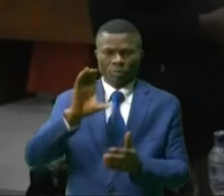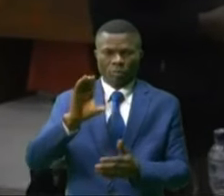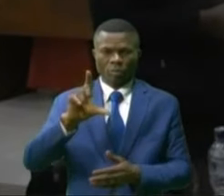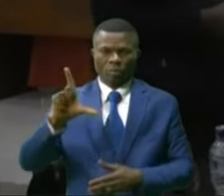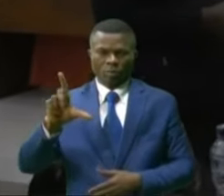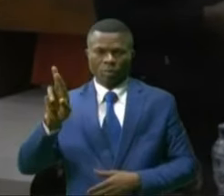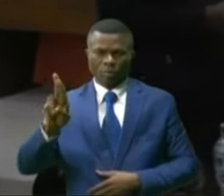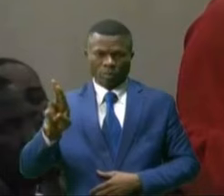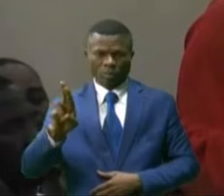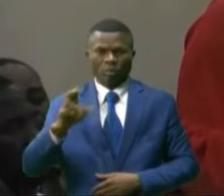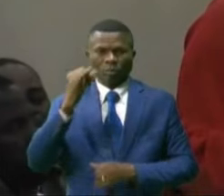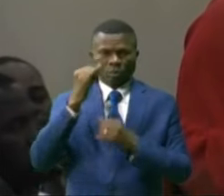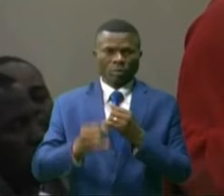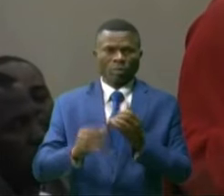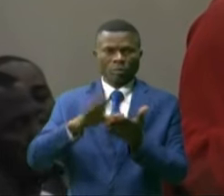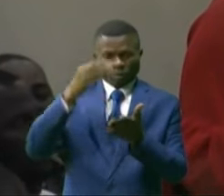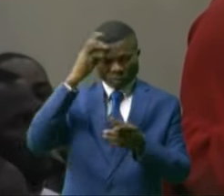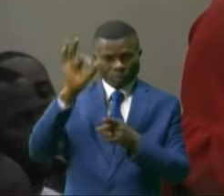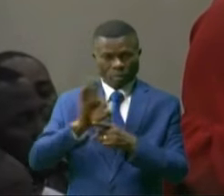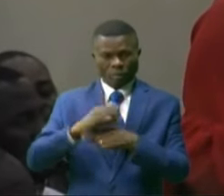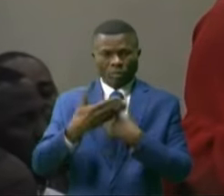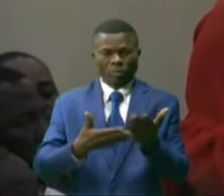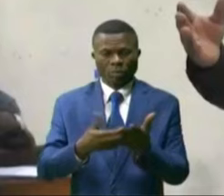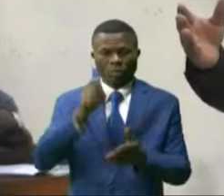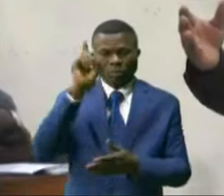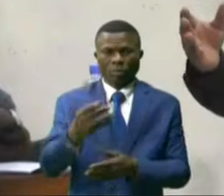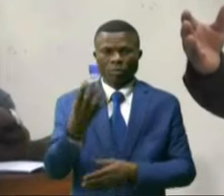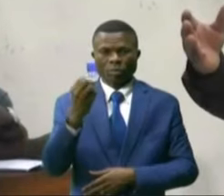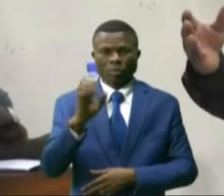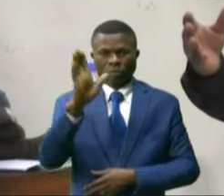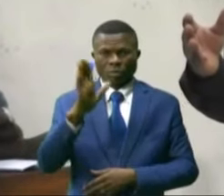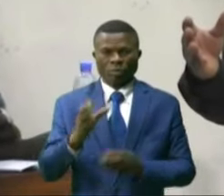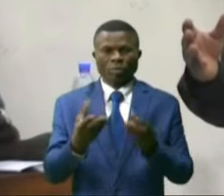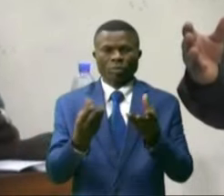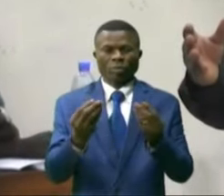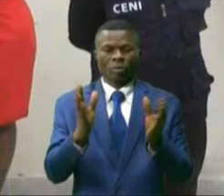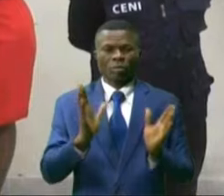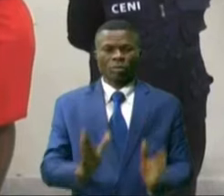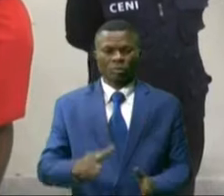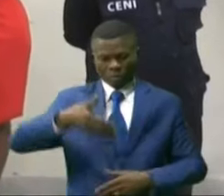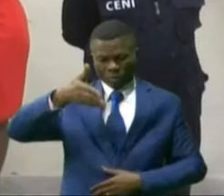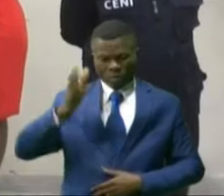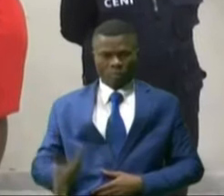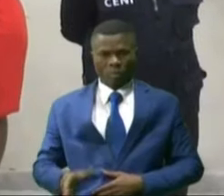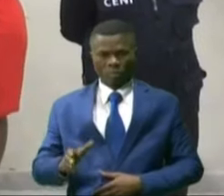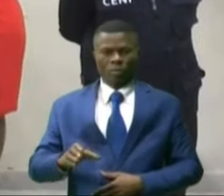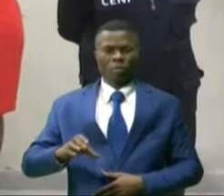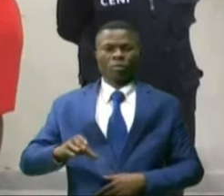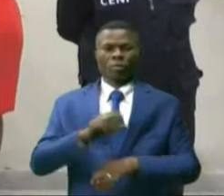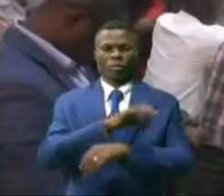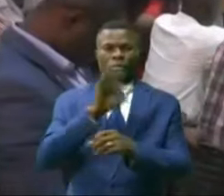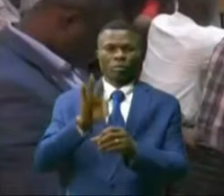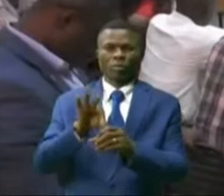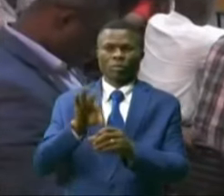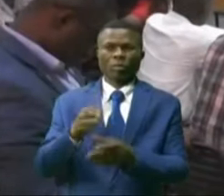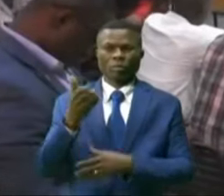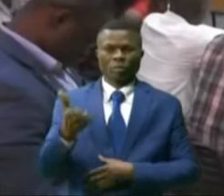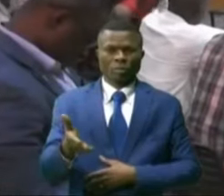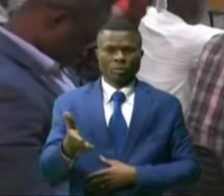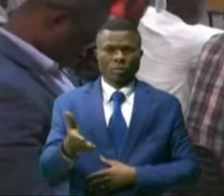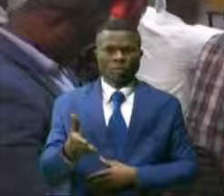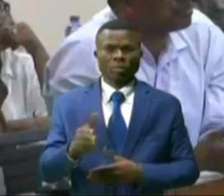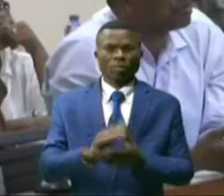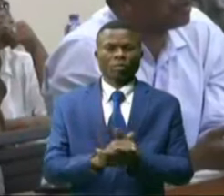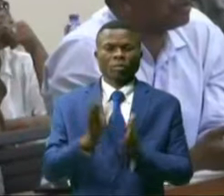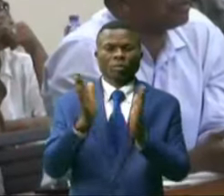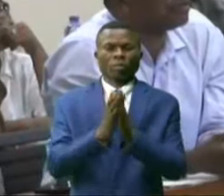résultats à l'issue d'une formation assurée par 145 facilitateurs experts de la Commission électorale nationale indépendante. Pendant